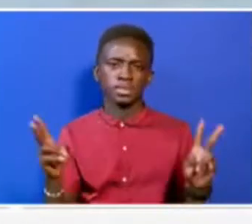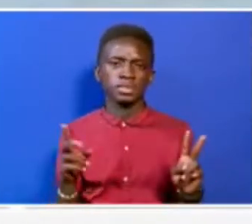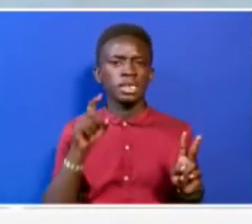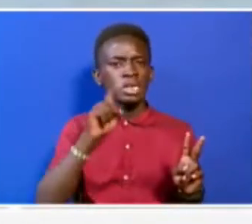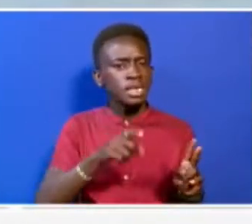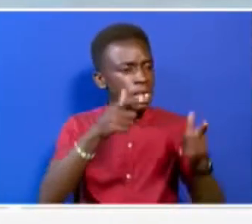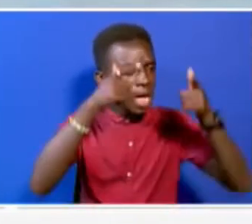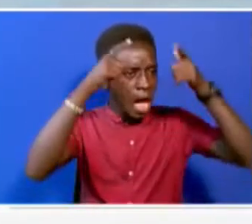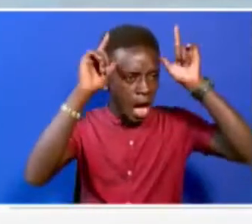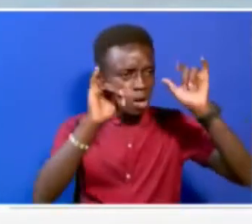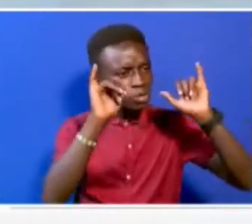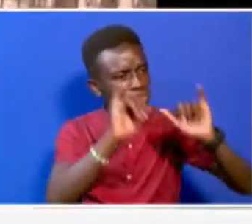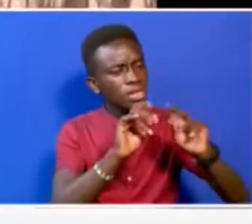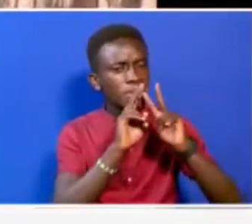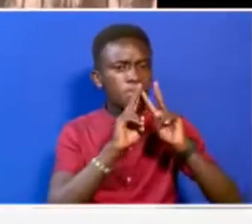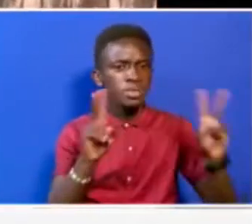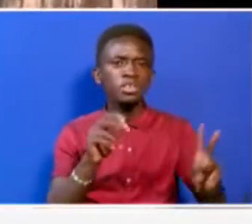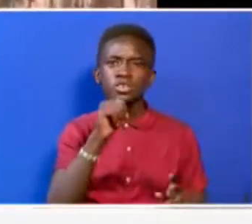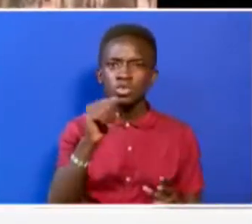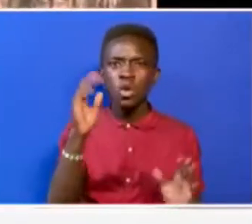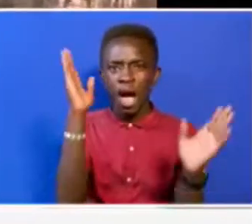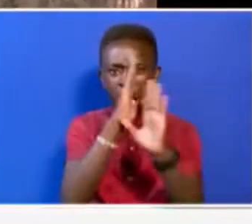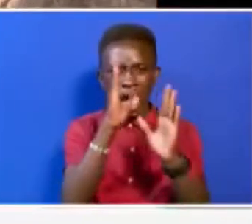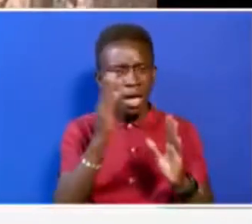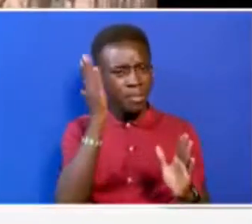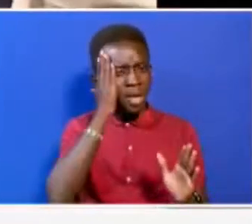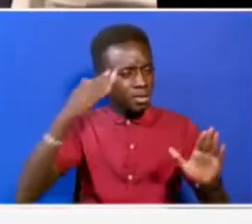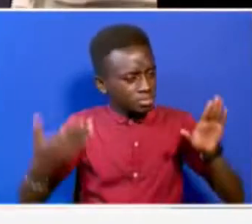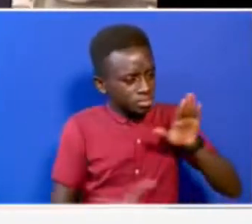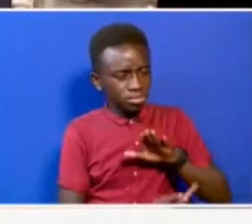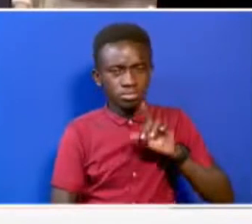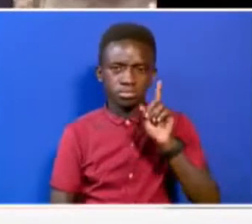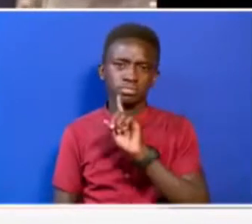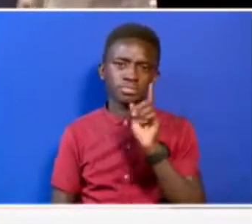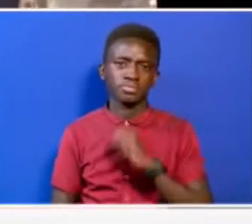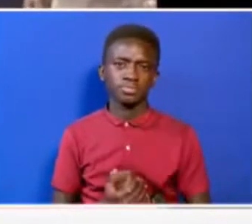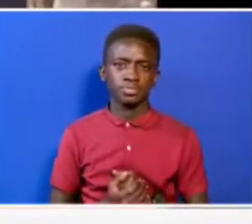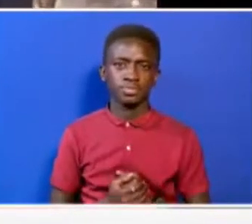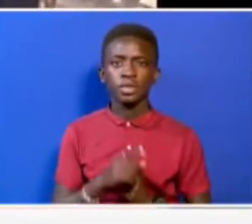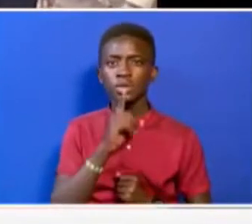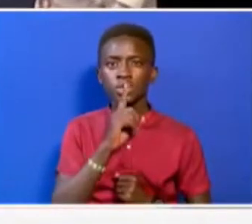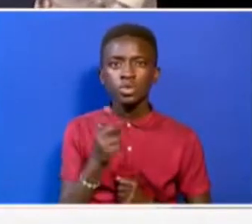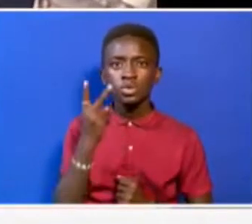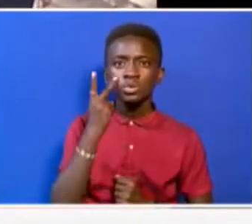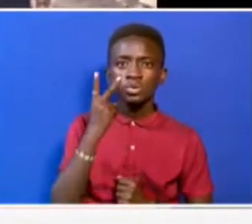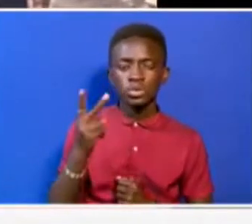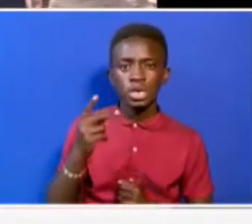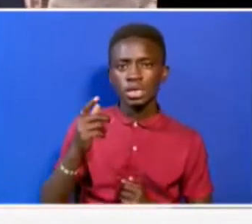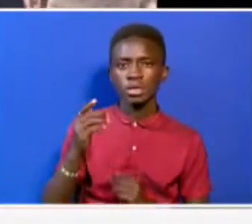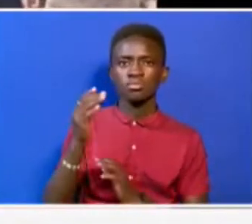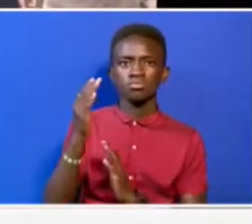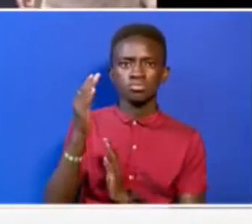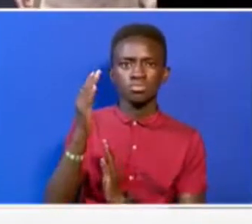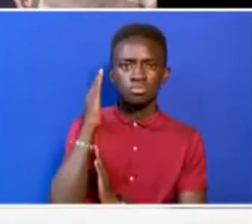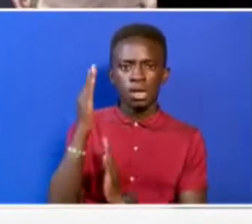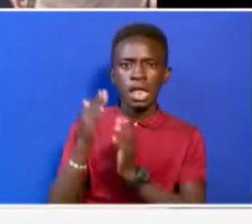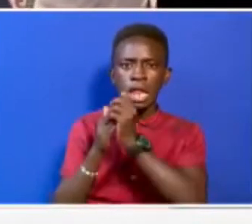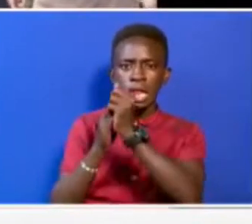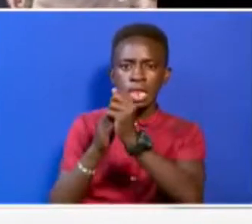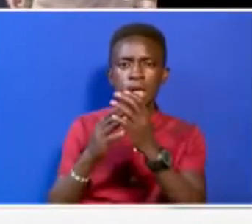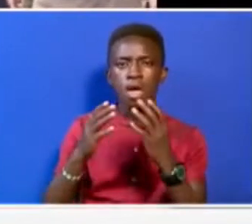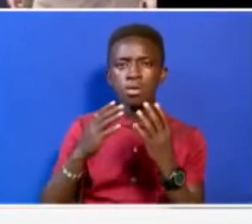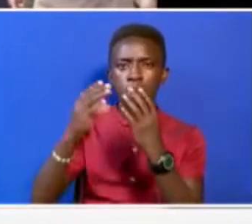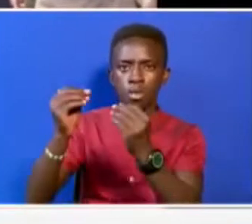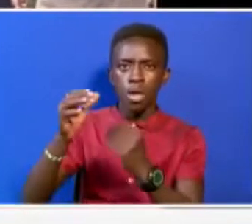boma yake, sio chini ya kitanda. Viongozi mbalimbali wamezuru eneo la Laikipia na kuahidi usalama wa hivi karibuni akiwa